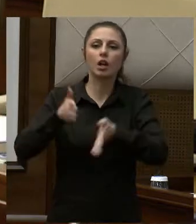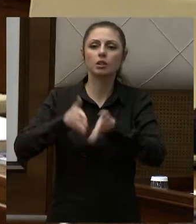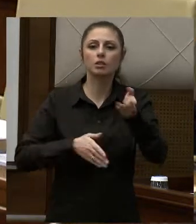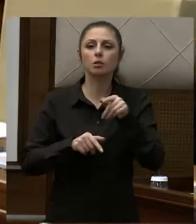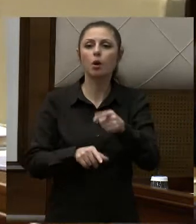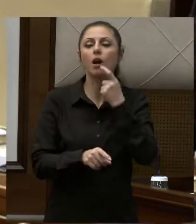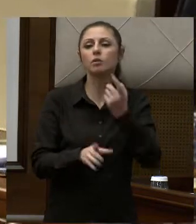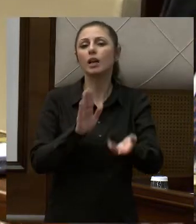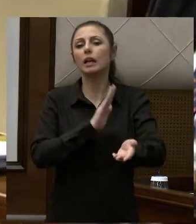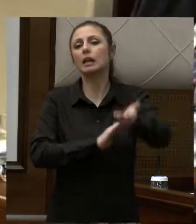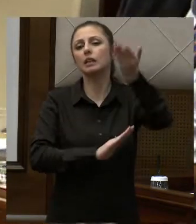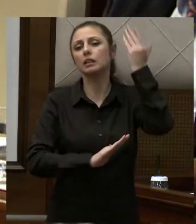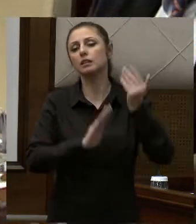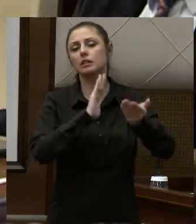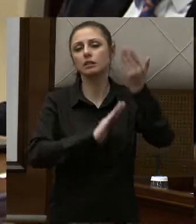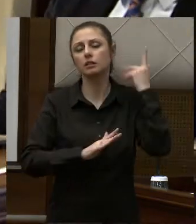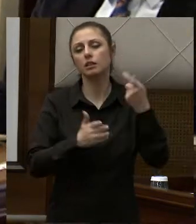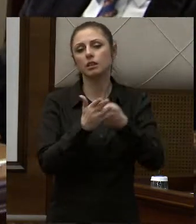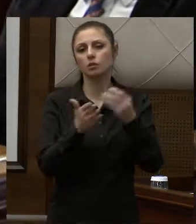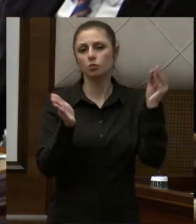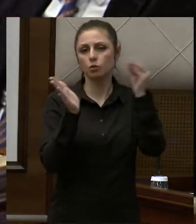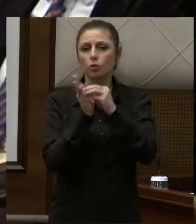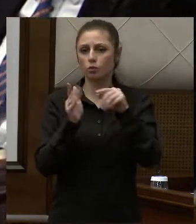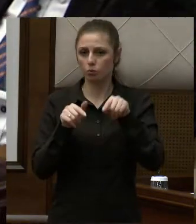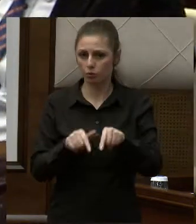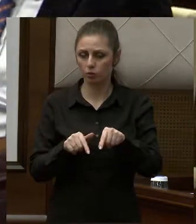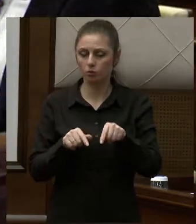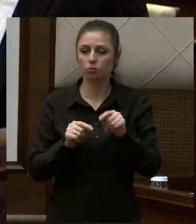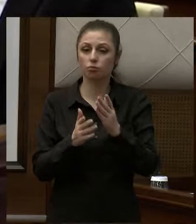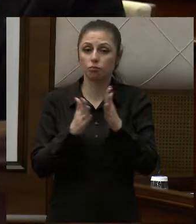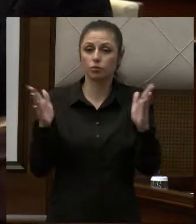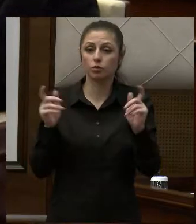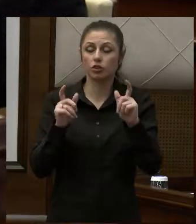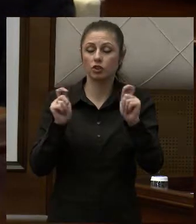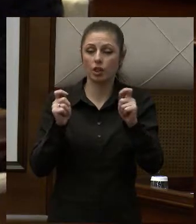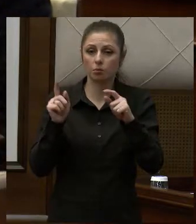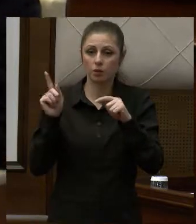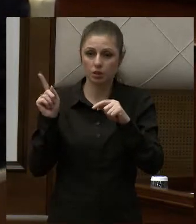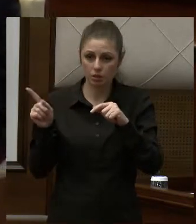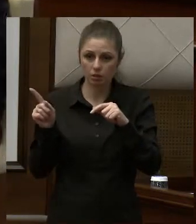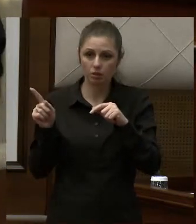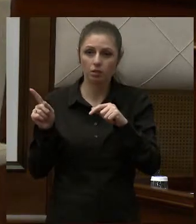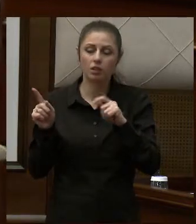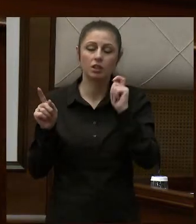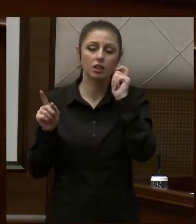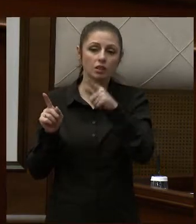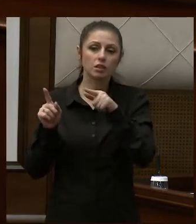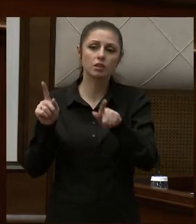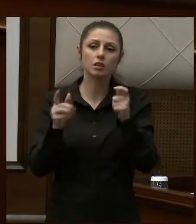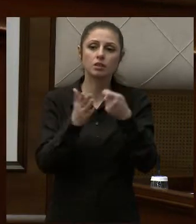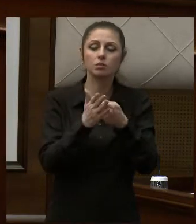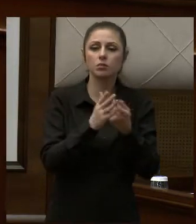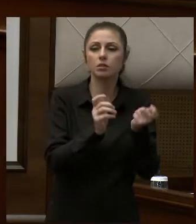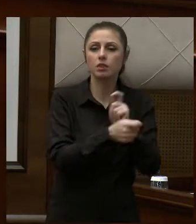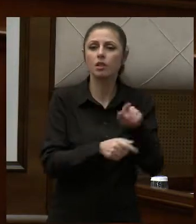sene önce koymuşlar, o köy köy olduğu zaman koymuşlar. Büyükçekmece ilçe orası köyken koymuşlar.